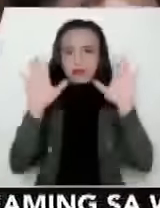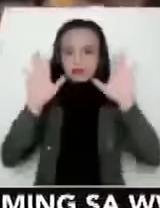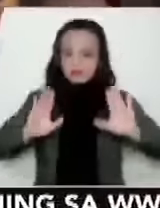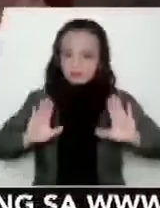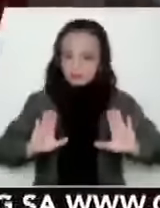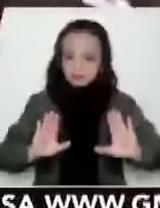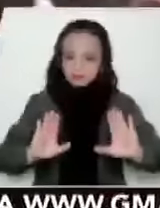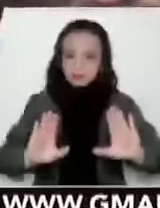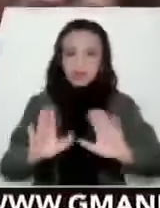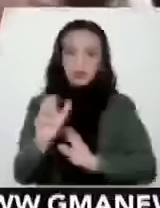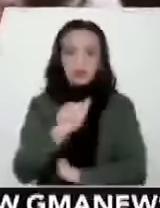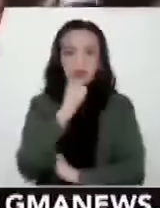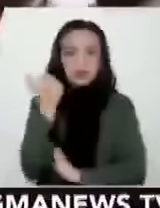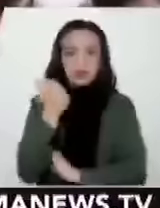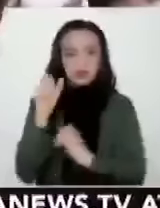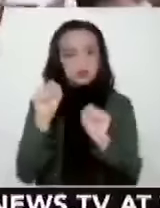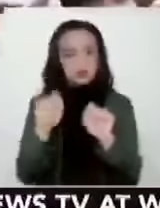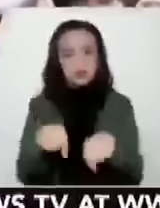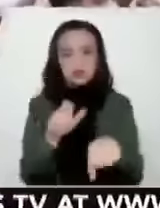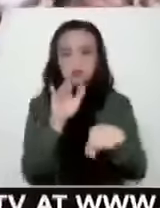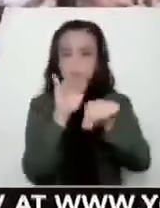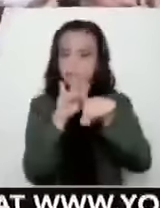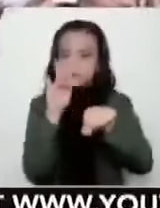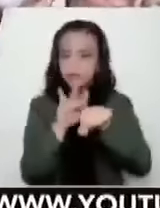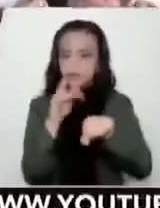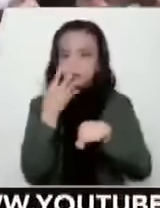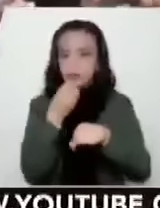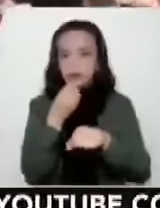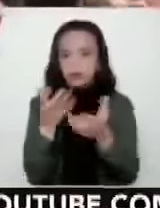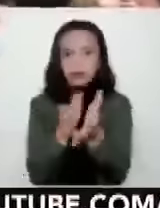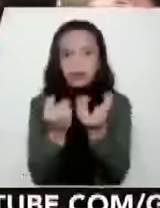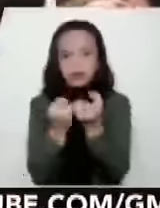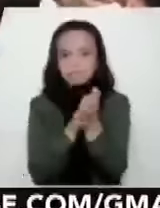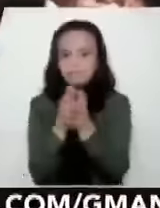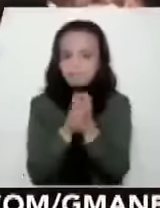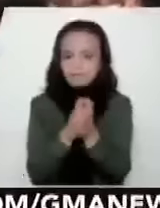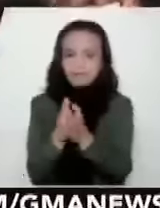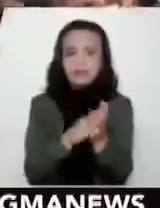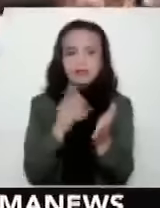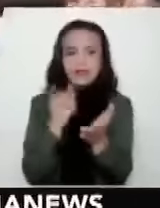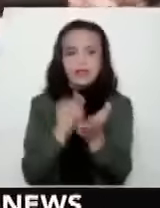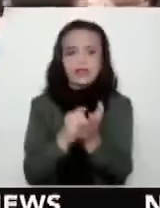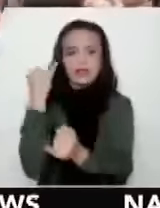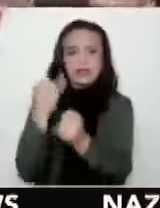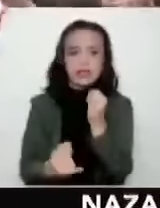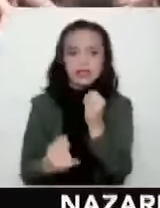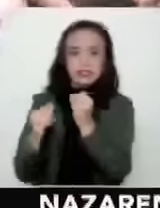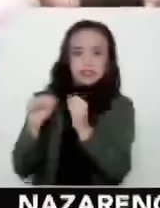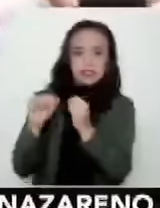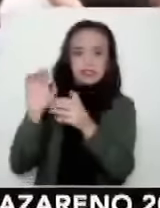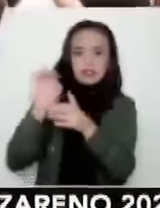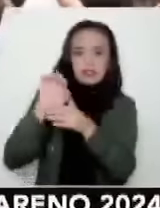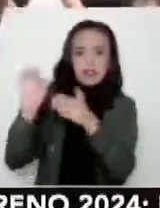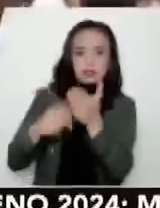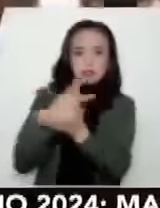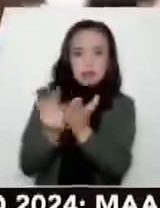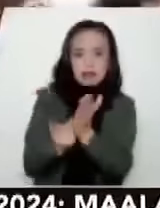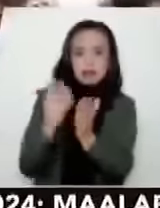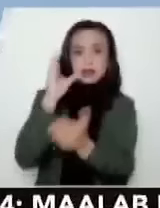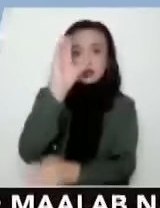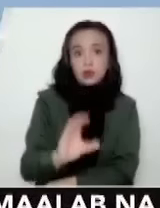na pwedeng mahawakan ng mga nananabik na deboto ang huling bahagi ng krus na nakalitaw sa likuran ng glass